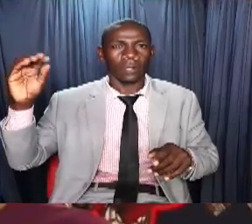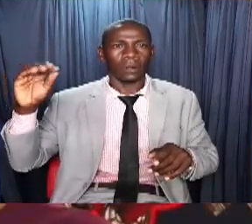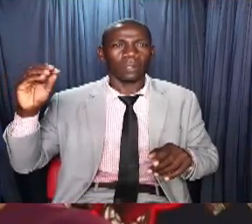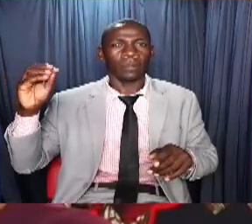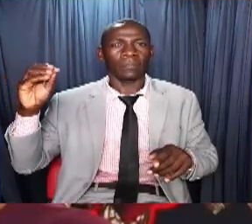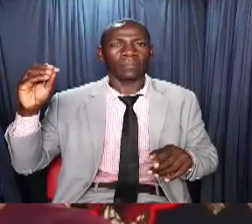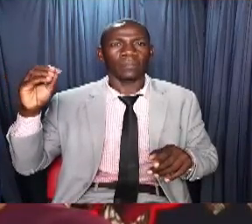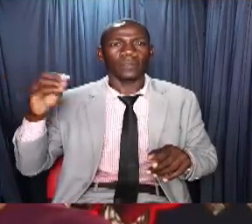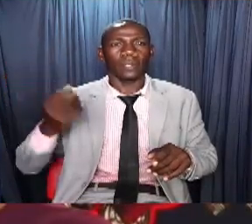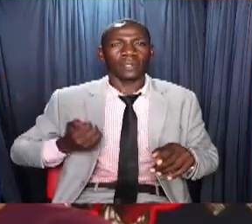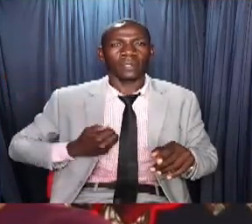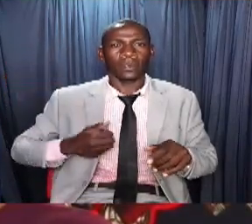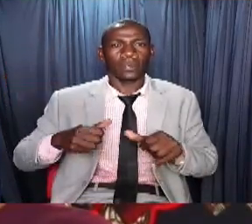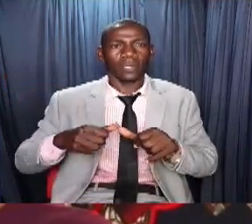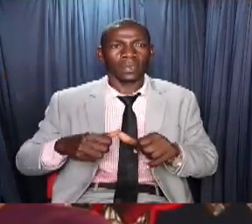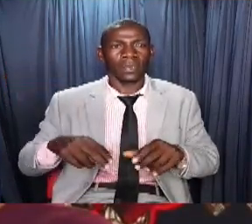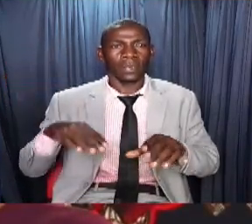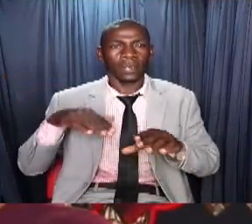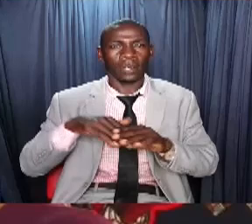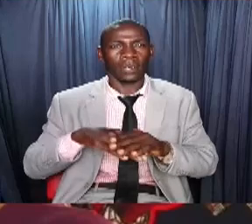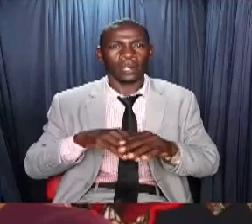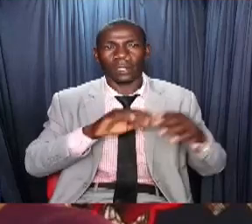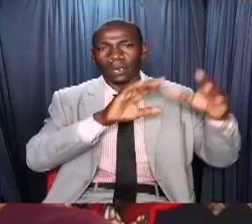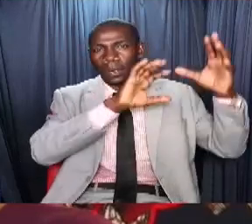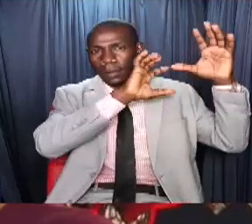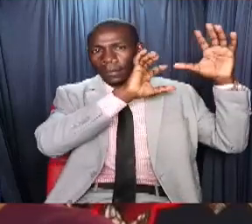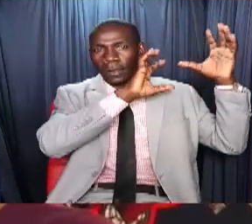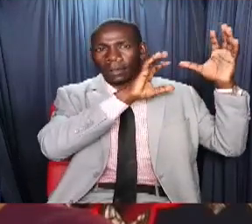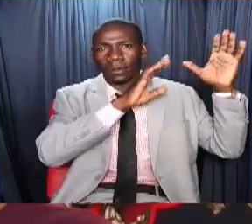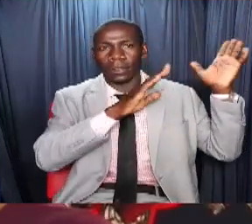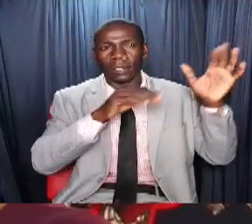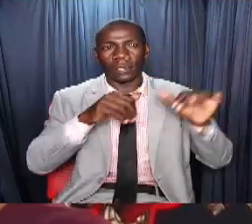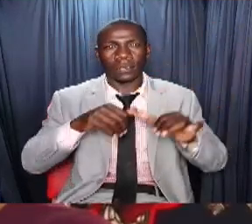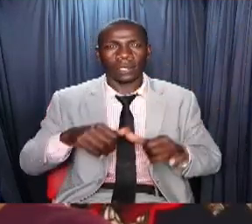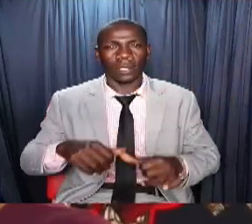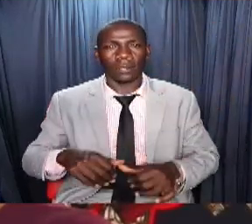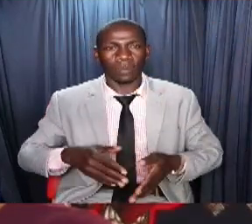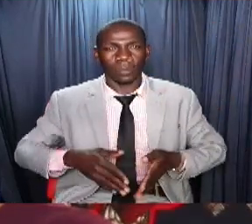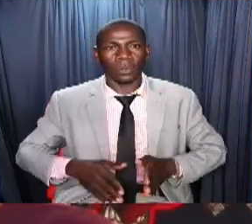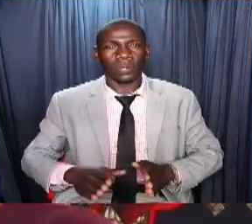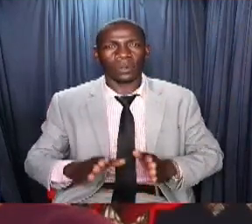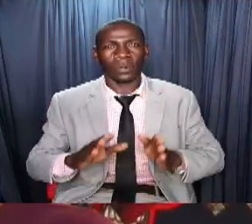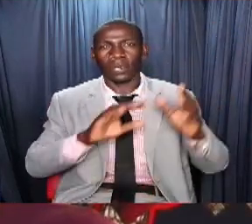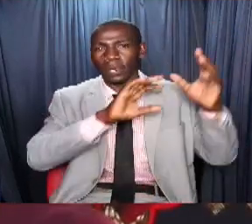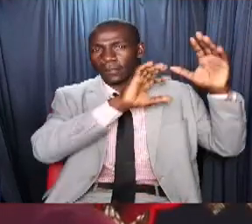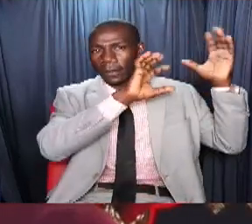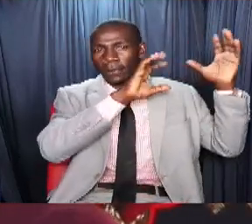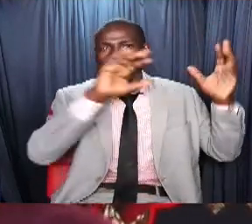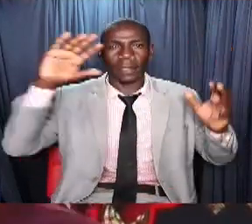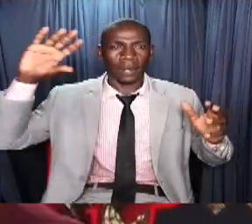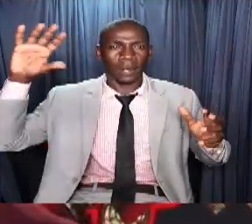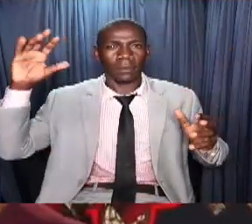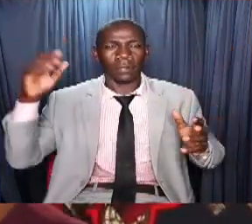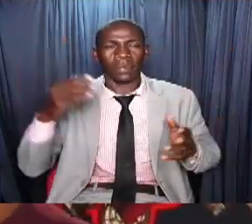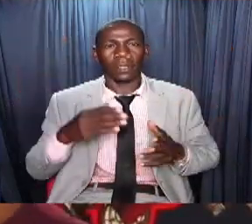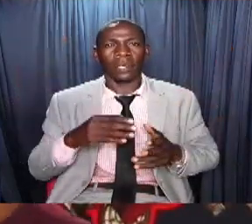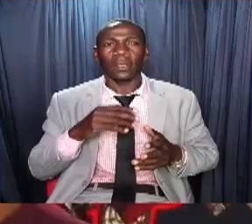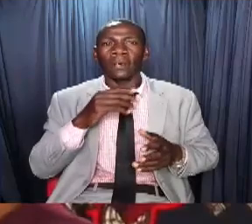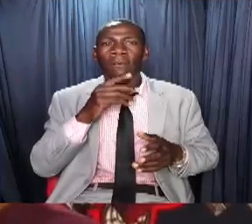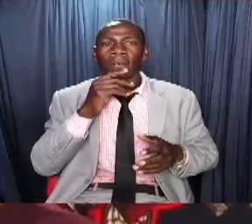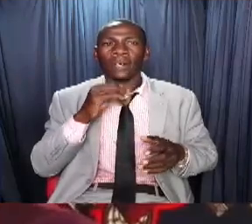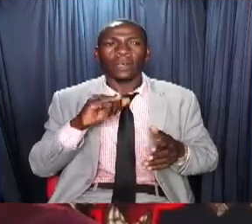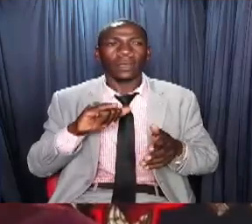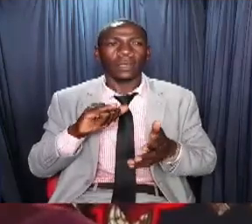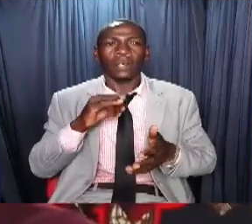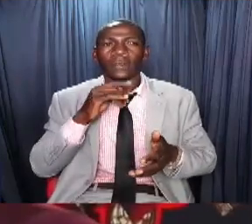River. Dada anaishi Msumarini katika gatuzi la Kilifi. Alizaliwa Mtondia katika gatuzi la Kilifi. Baba yake